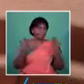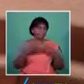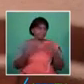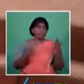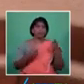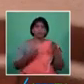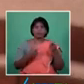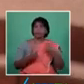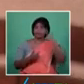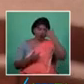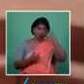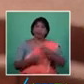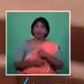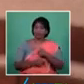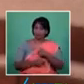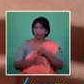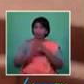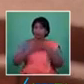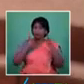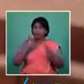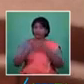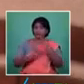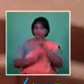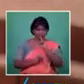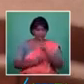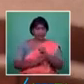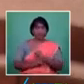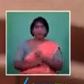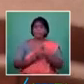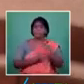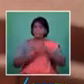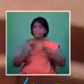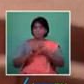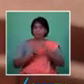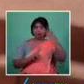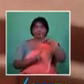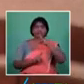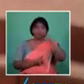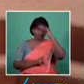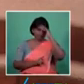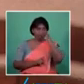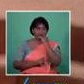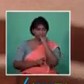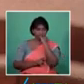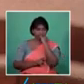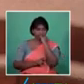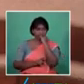කීපයක මට විරුද්ධව විශාල චෝදනාවක් එල්ල කරා පාර්ලිමේන්තුවේ නියෝජ්‍ය කතානායක